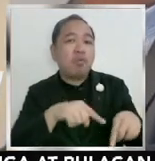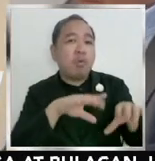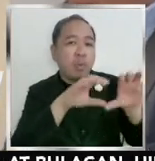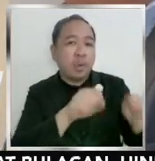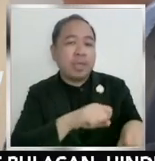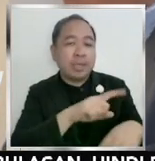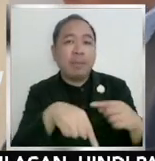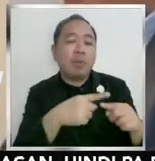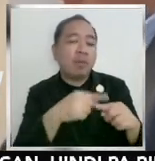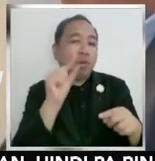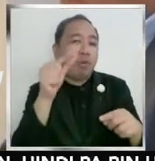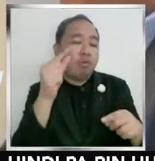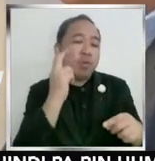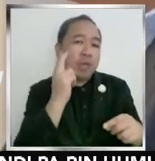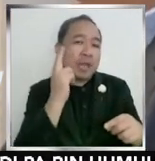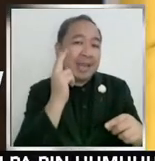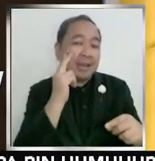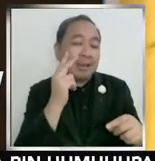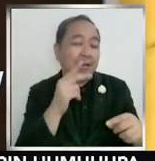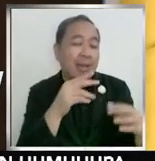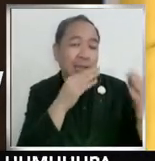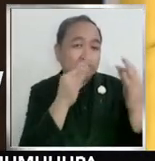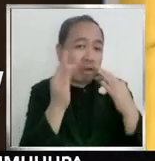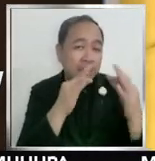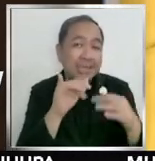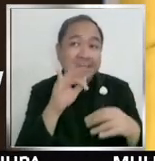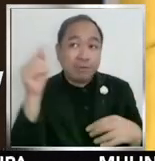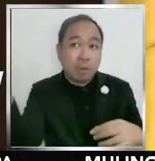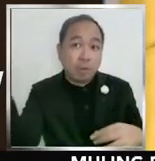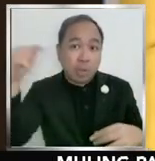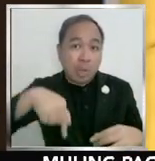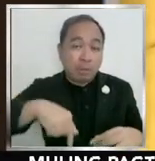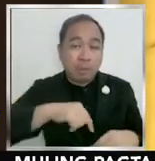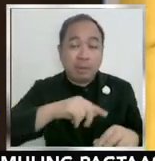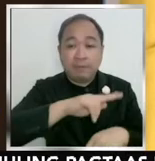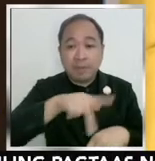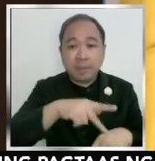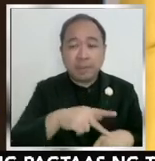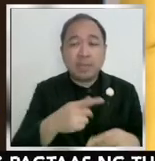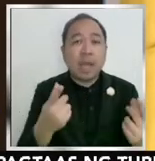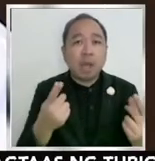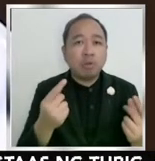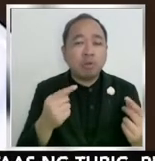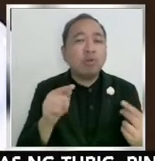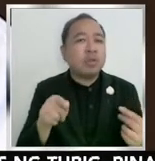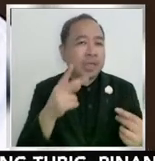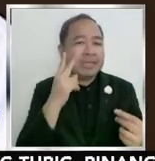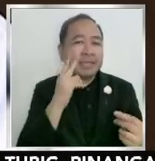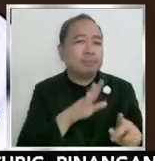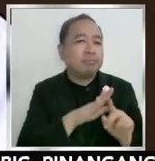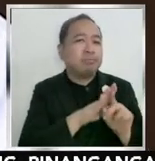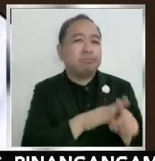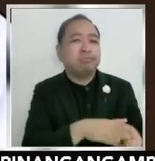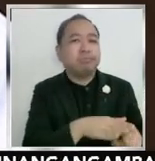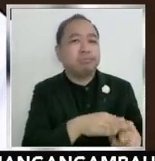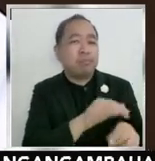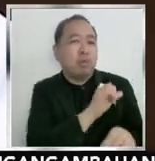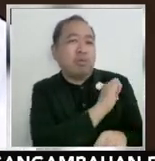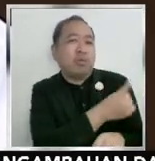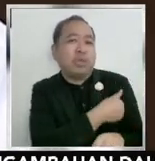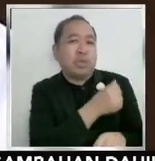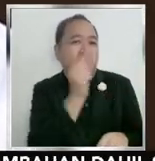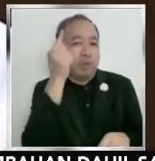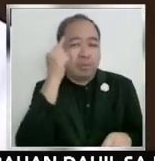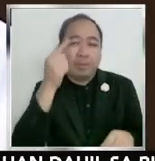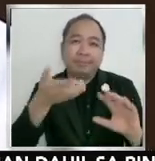at magpunta sa Pilipinas, ang gagawin nila ay usurpation of authority ng Philippine government. Talagang magkakalintik-lintik yan. Hindi